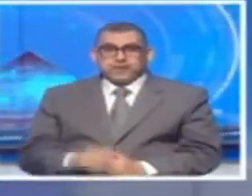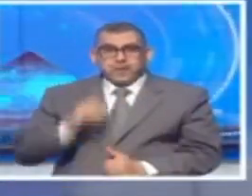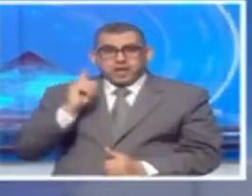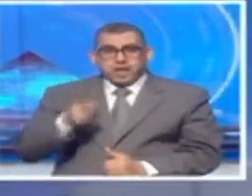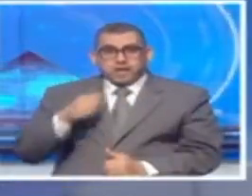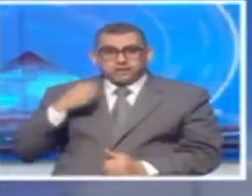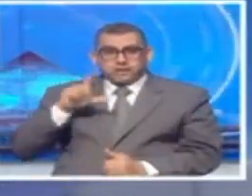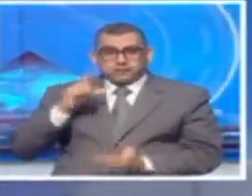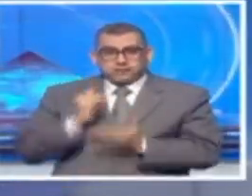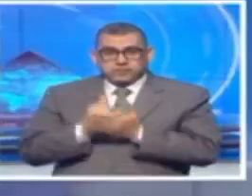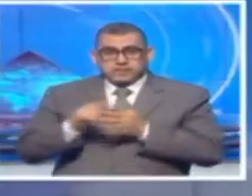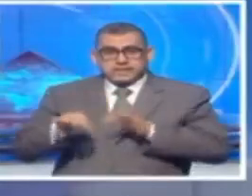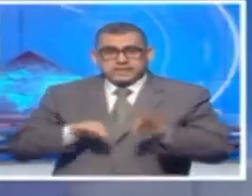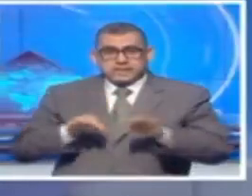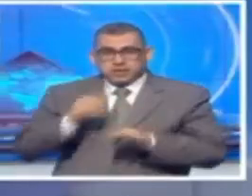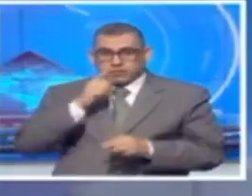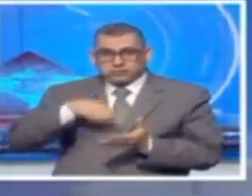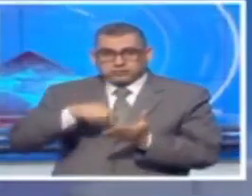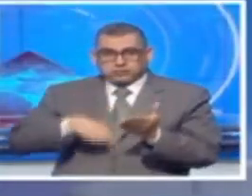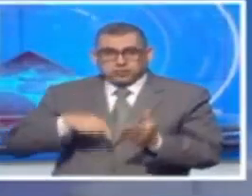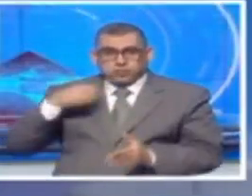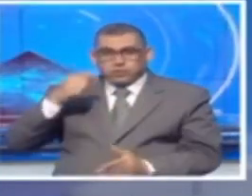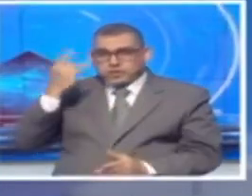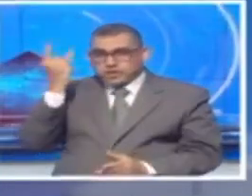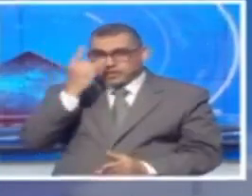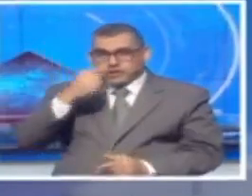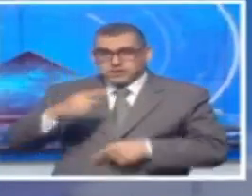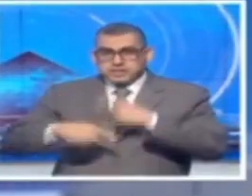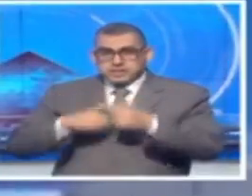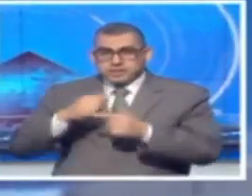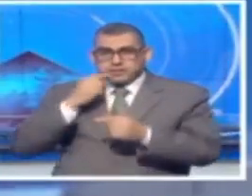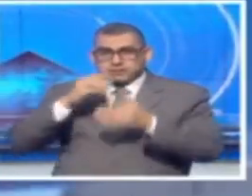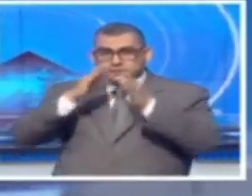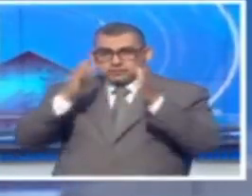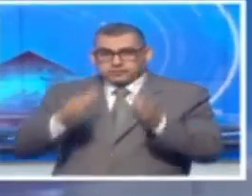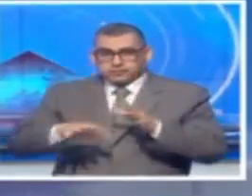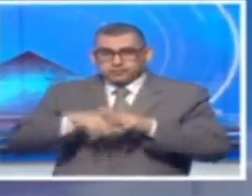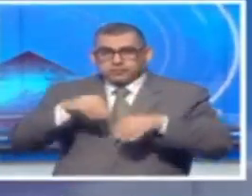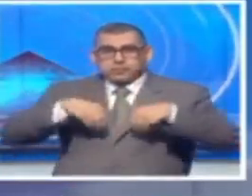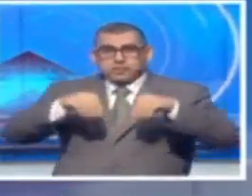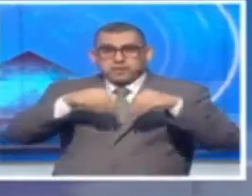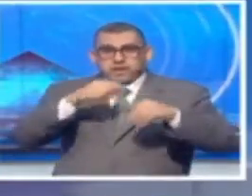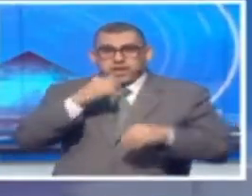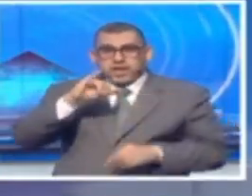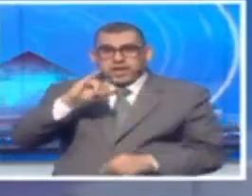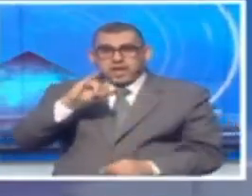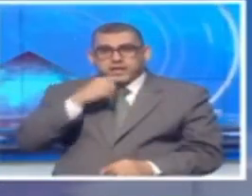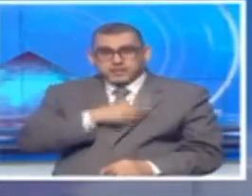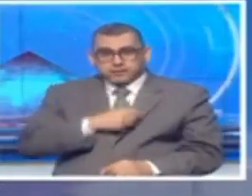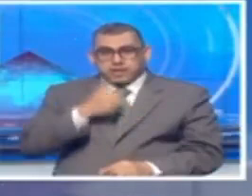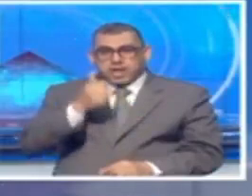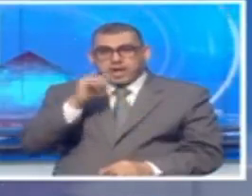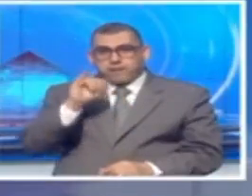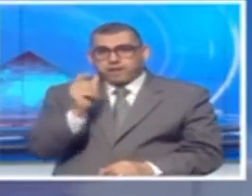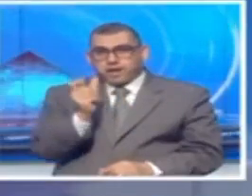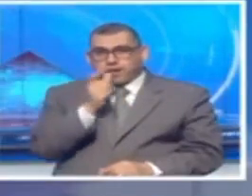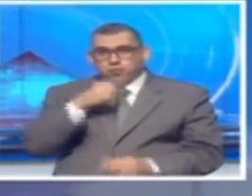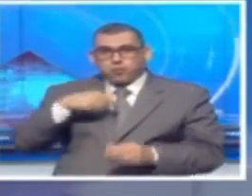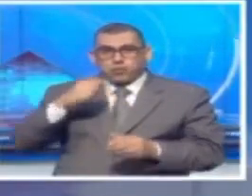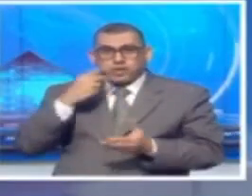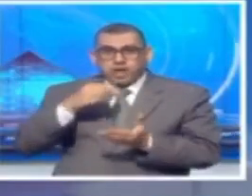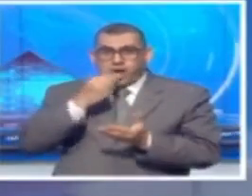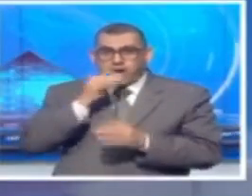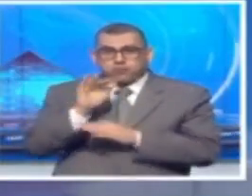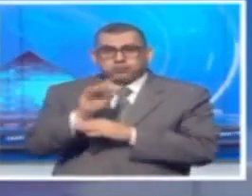تنفيذا لتوجيهات القيادة السياسية، قررت وزارة الداخلية استمرار منافذ أمان التابعة للوزارة في توفير